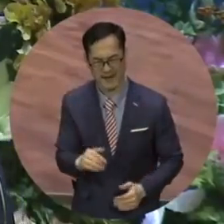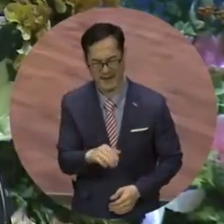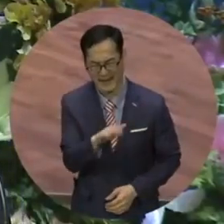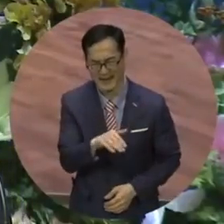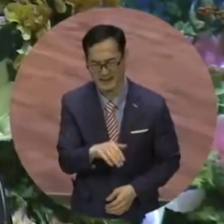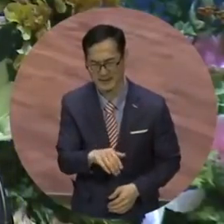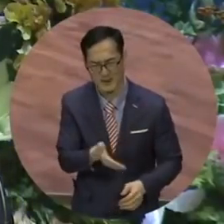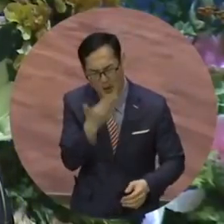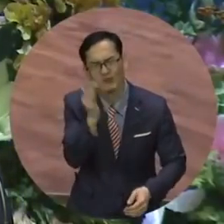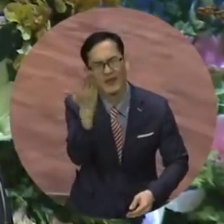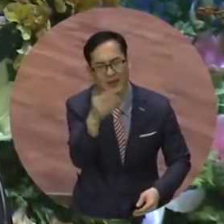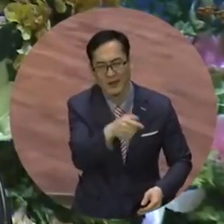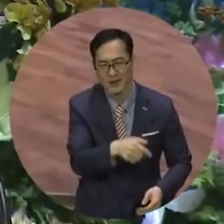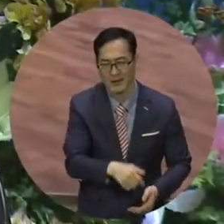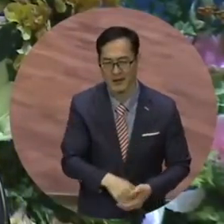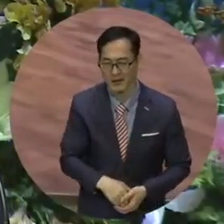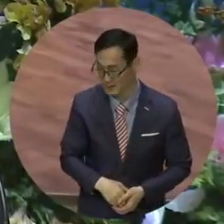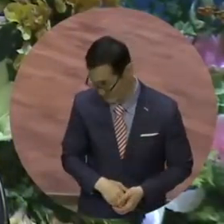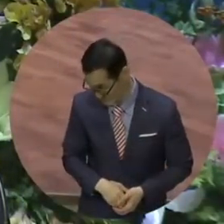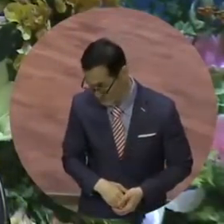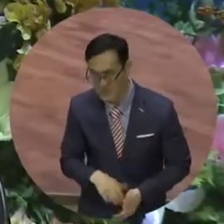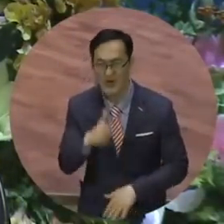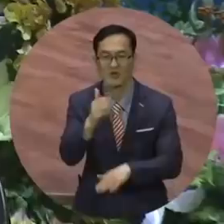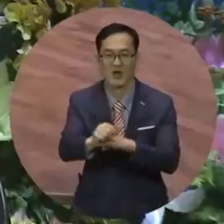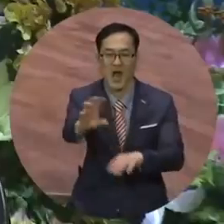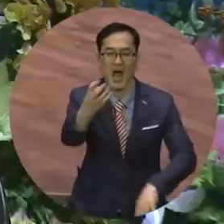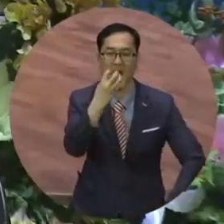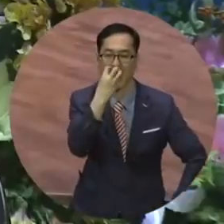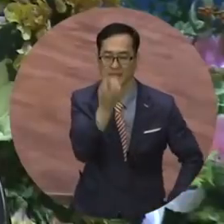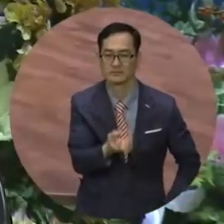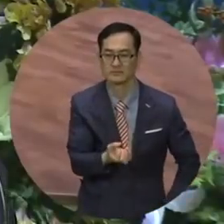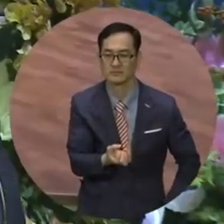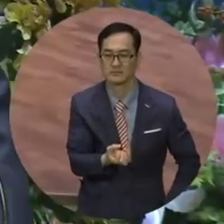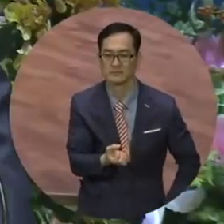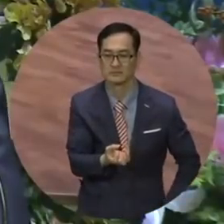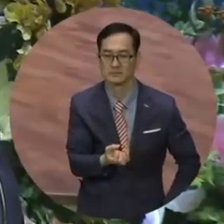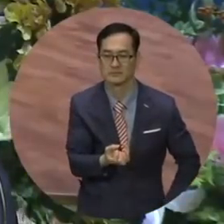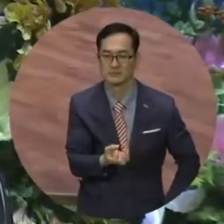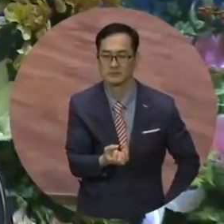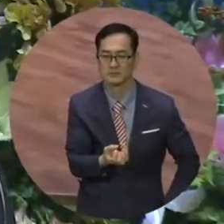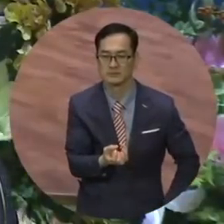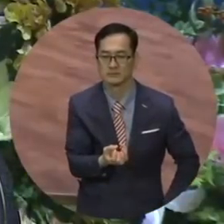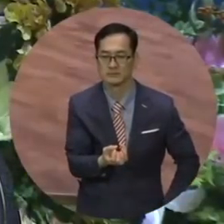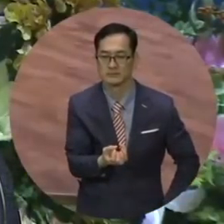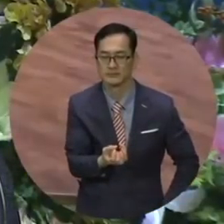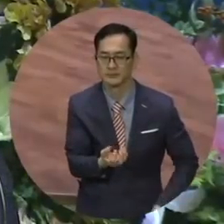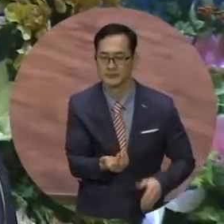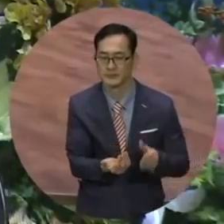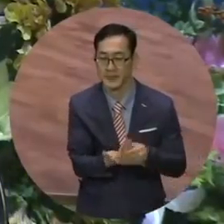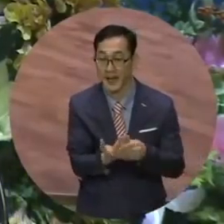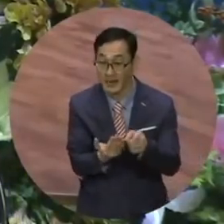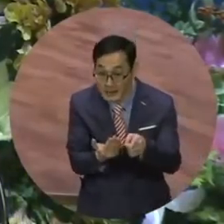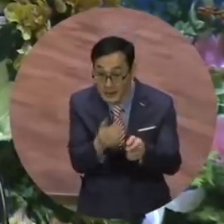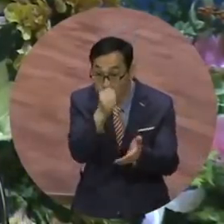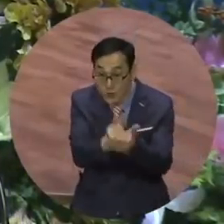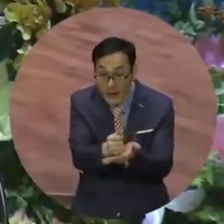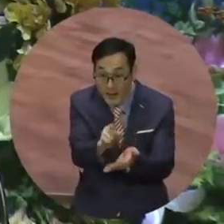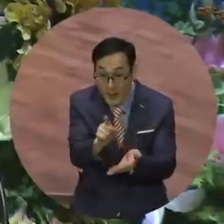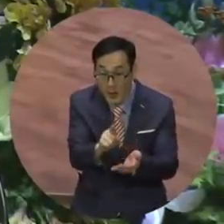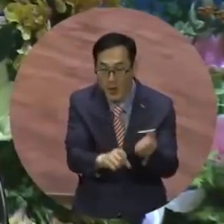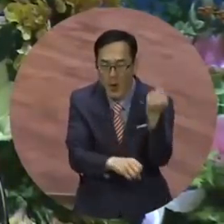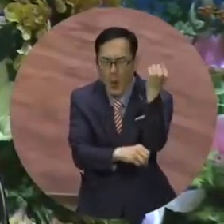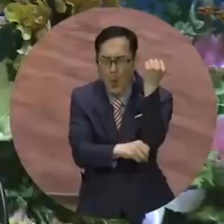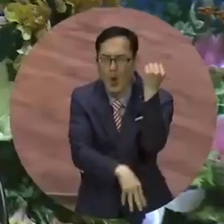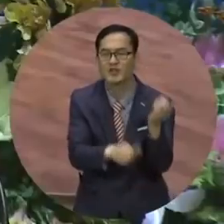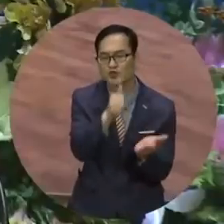이것을 뭐라느냐. 원죄란 원죄. 원죄. 우리가 이 세상 살면서 태어나서 막 짓는 죄는 자범죄라